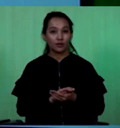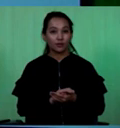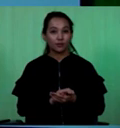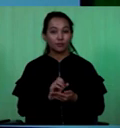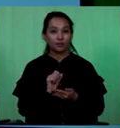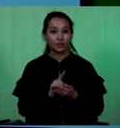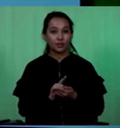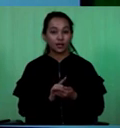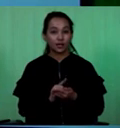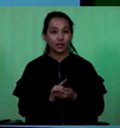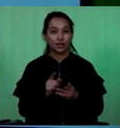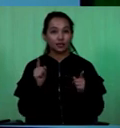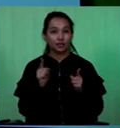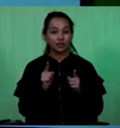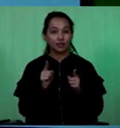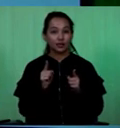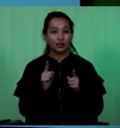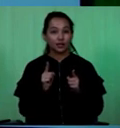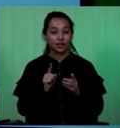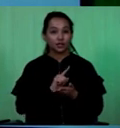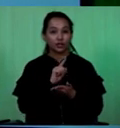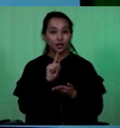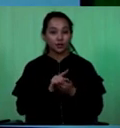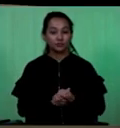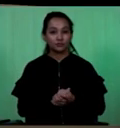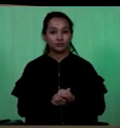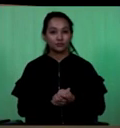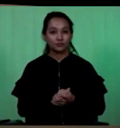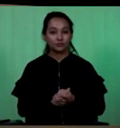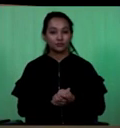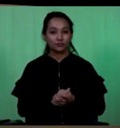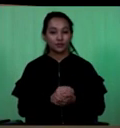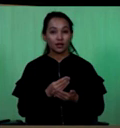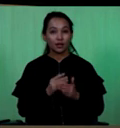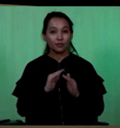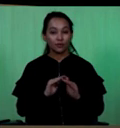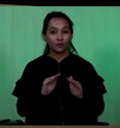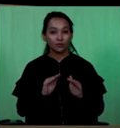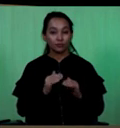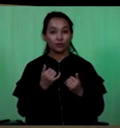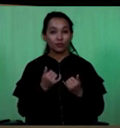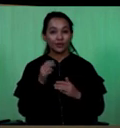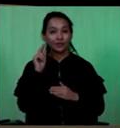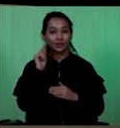masalani qisqa shartini tuzib, yechimini bajarib olamiz. Aziz o'quvchilar, Shuning bilan